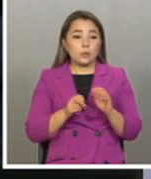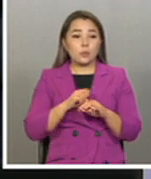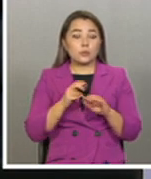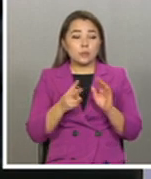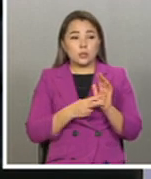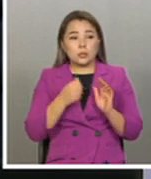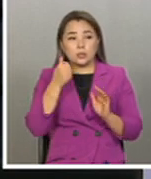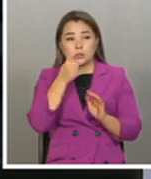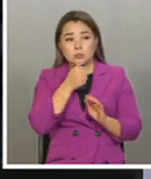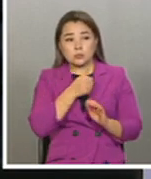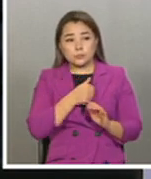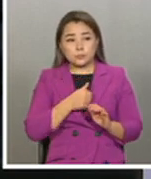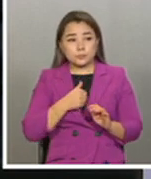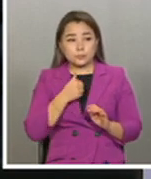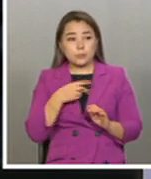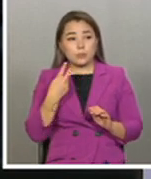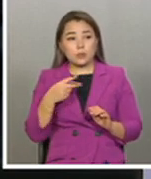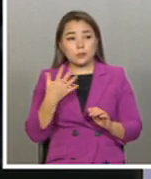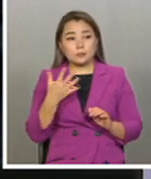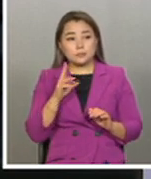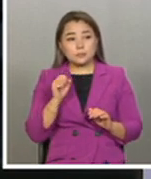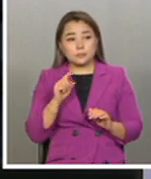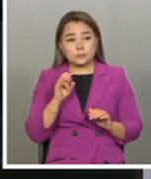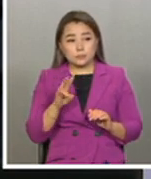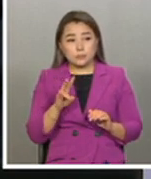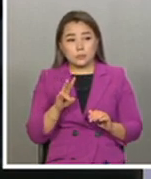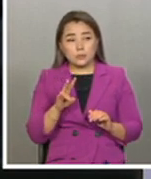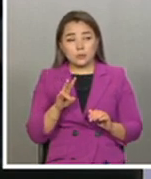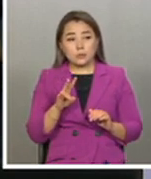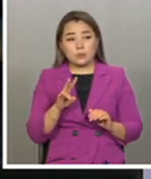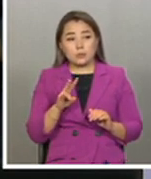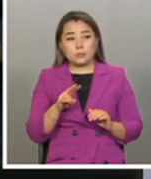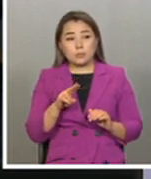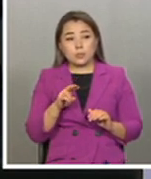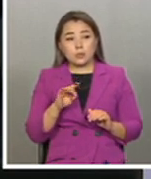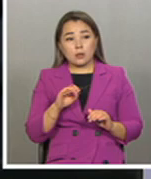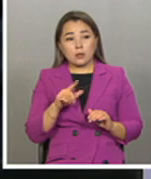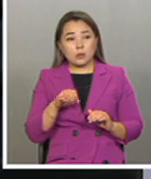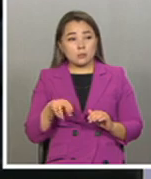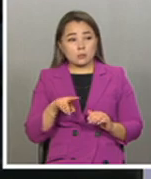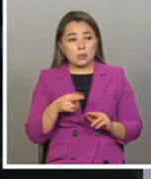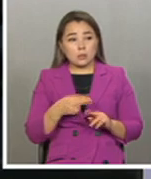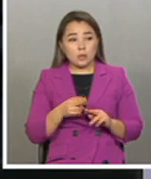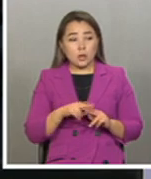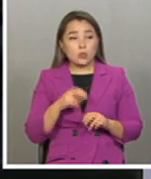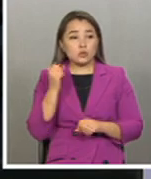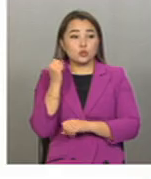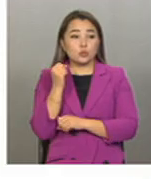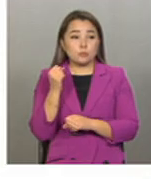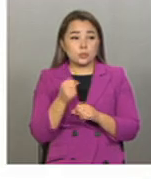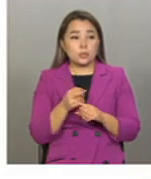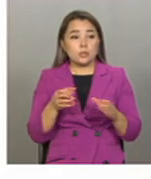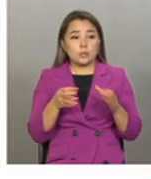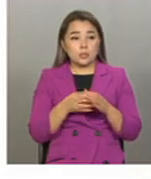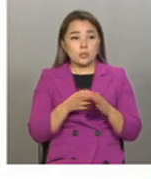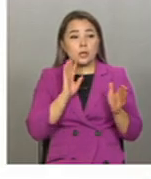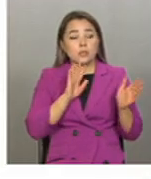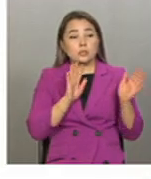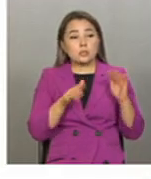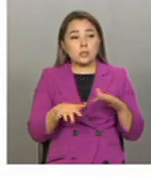1917 жылы 25 қазанда Петроградта жұмысшылар, теңізшілер